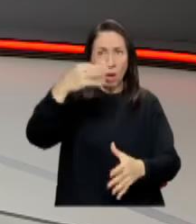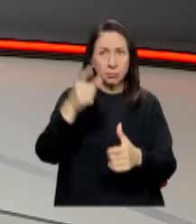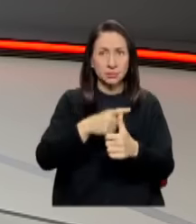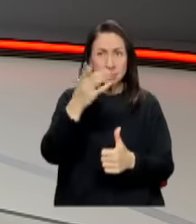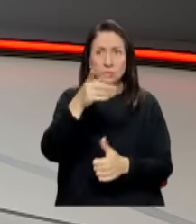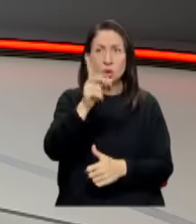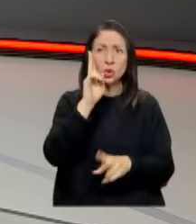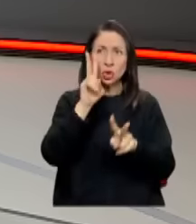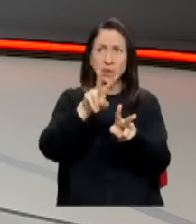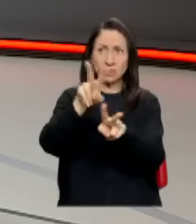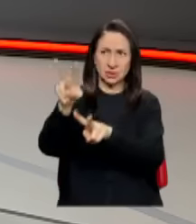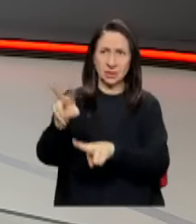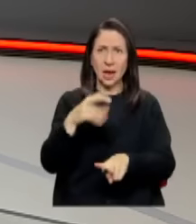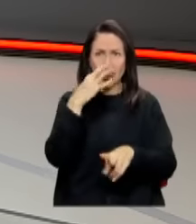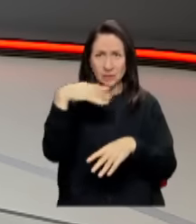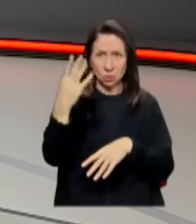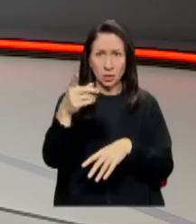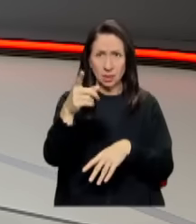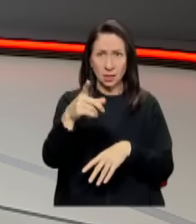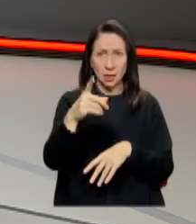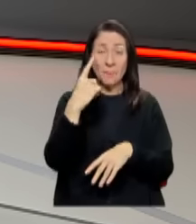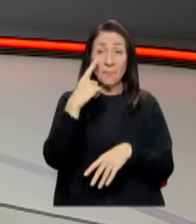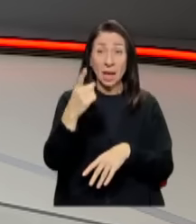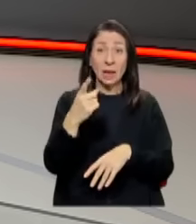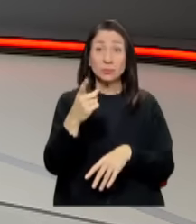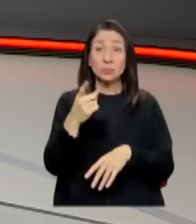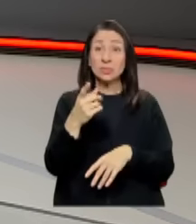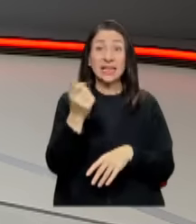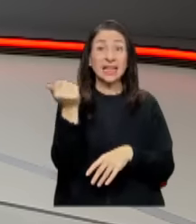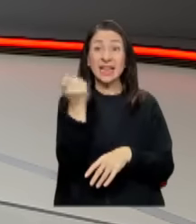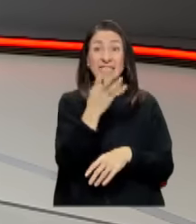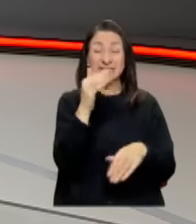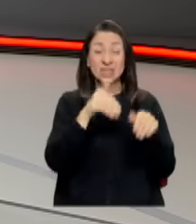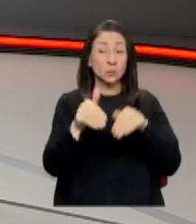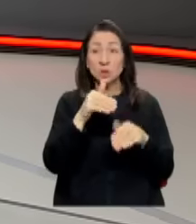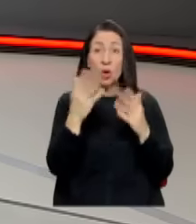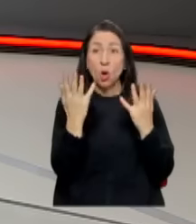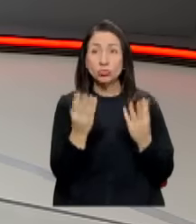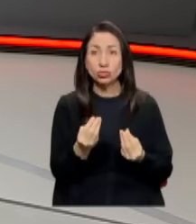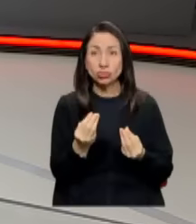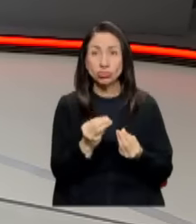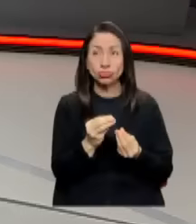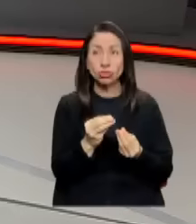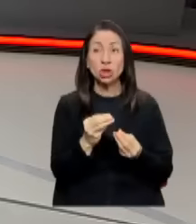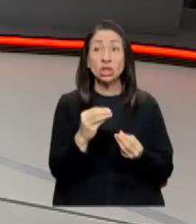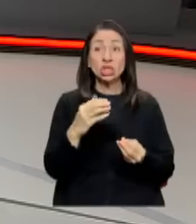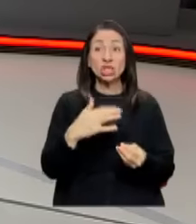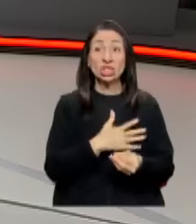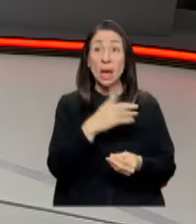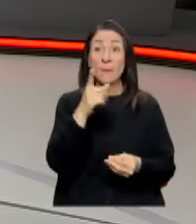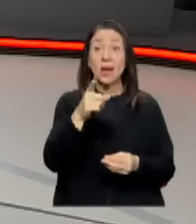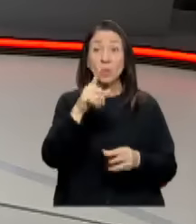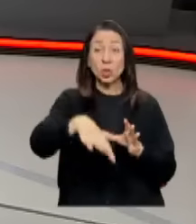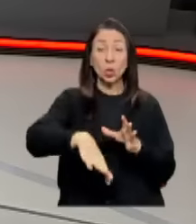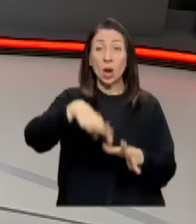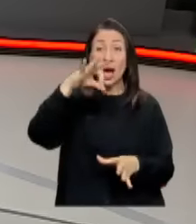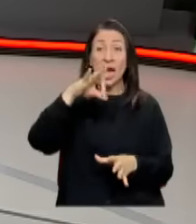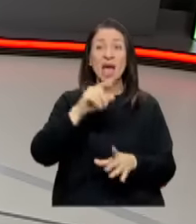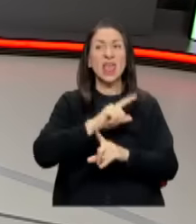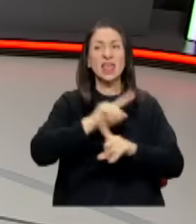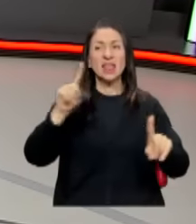Şimdi bunları göstereceğiz haberden sonra. Bakalım kaç seçimdir ne olmuş. Cumhuriyet Halk Partisi bu kura